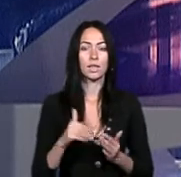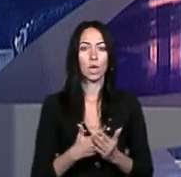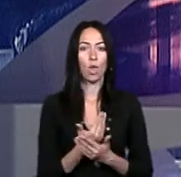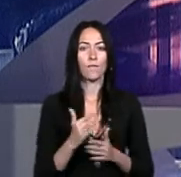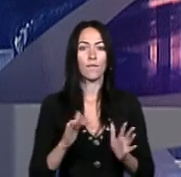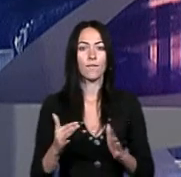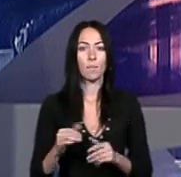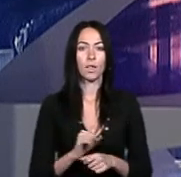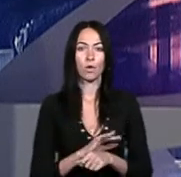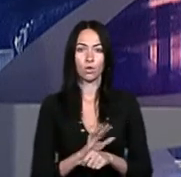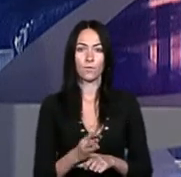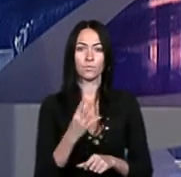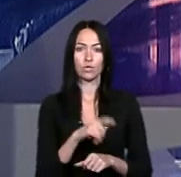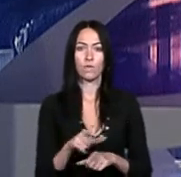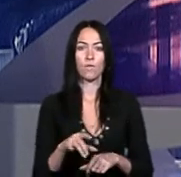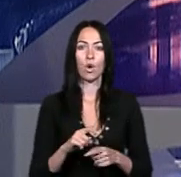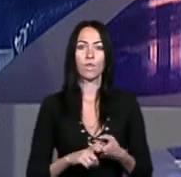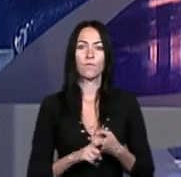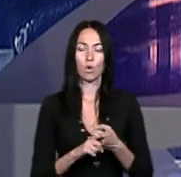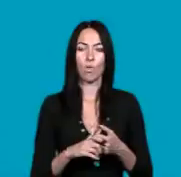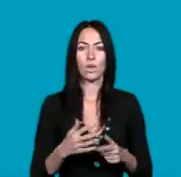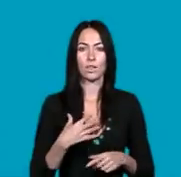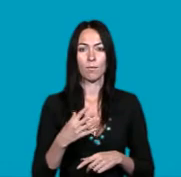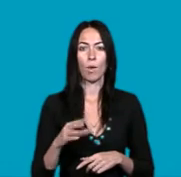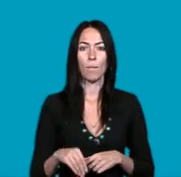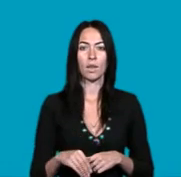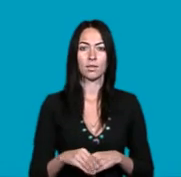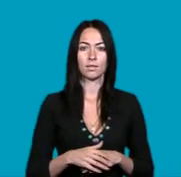випадки коронавірусу, 4 інфікованих померли.